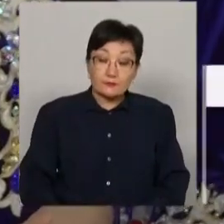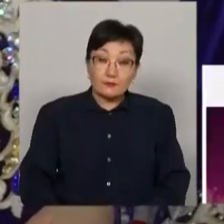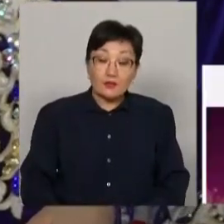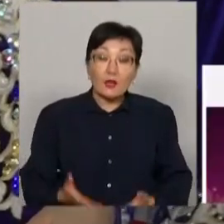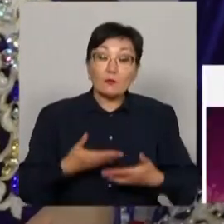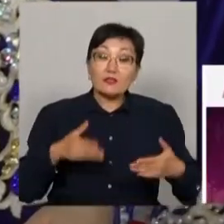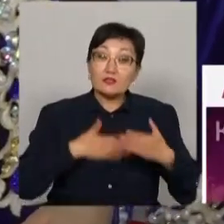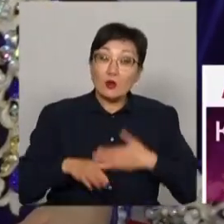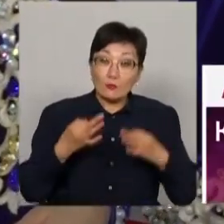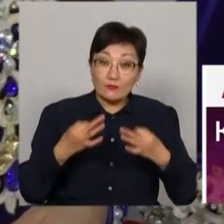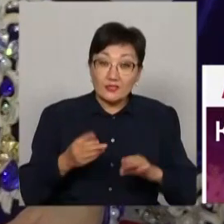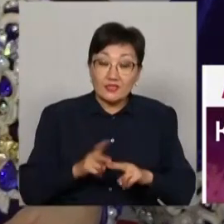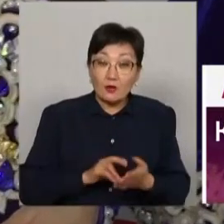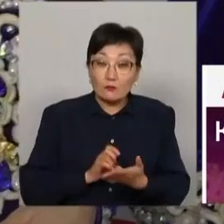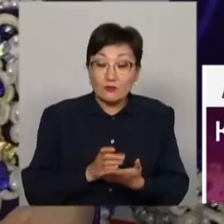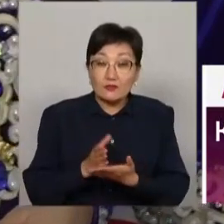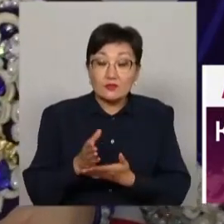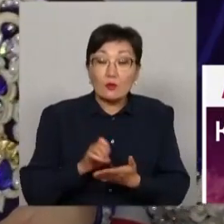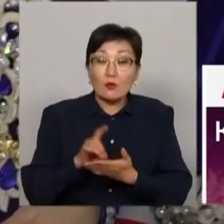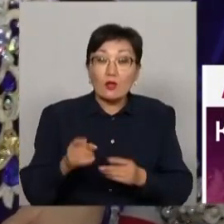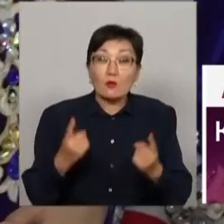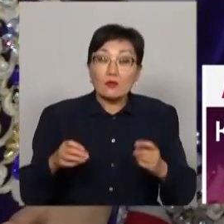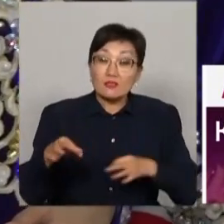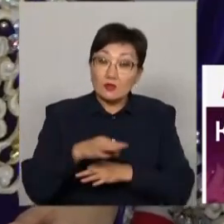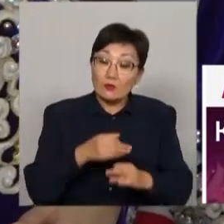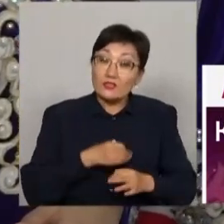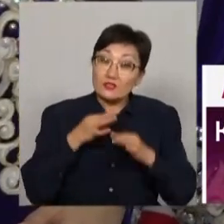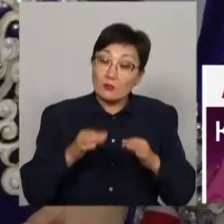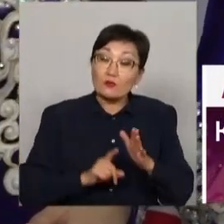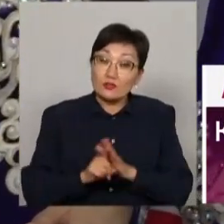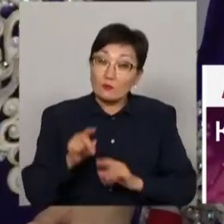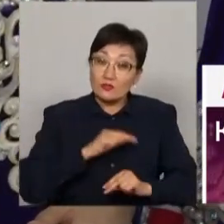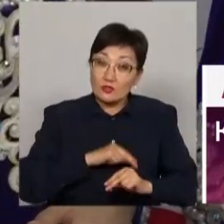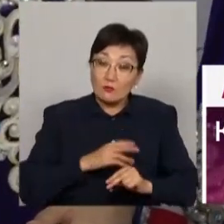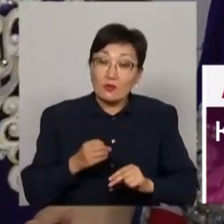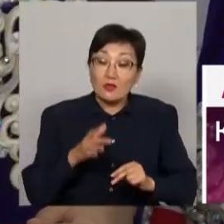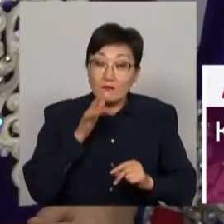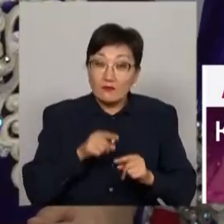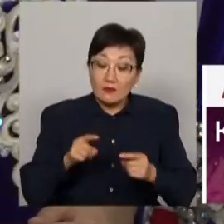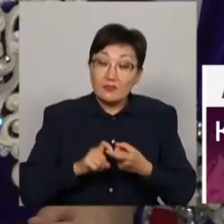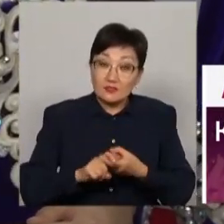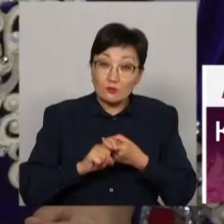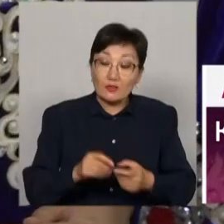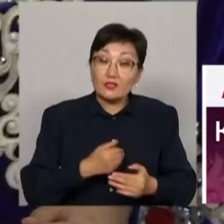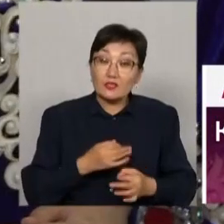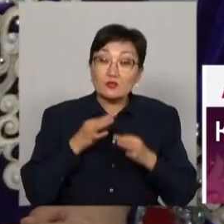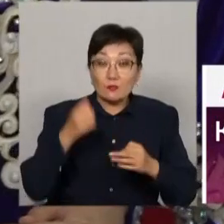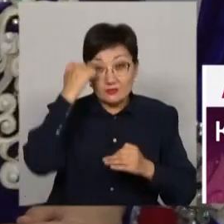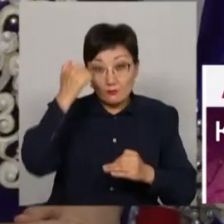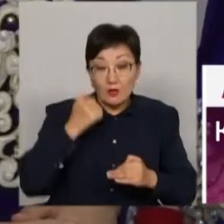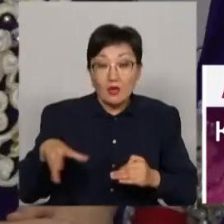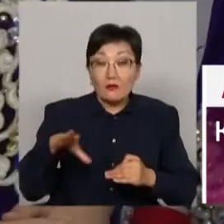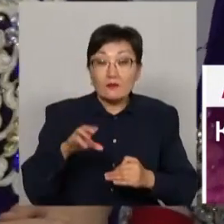Мы рады запустить этот рейс. Это огромный проект. Хотел бы отметить, что мы начали работу еще во время пандемии. Хотел бы поблагодарить